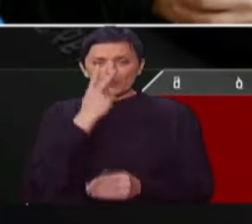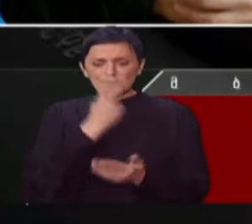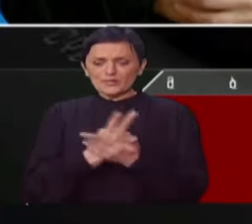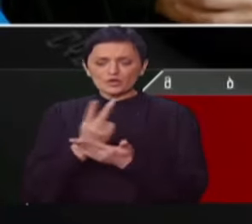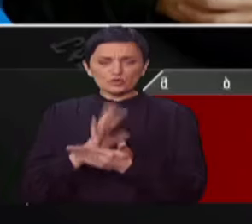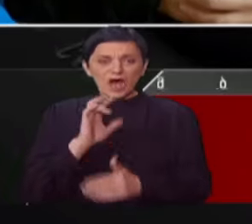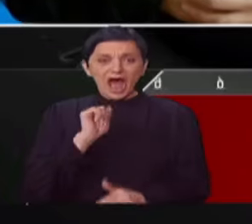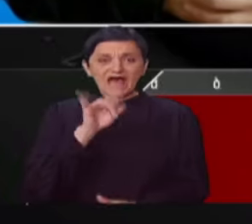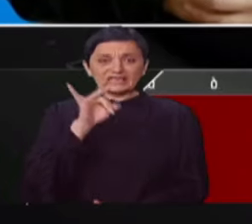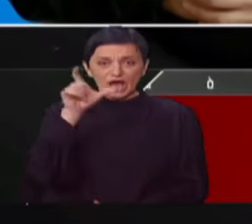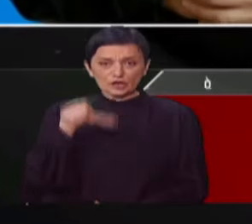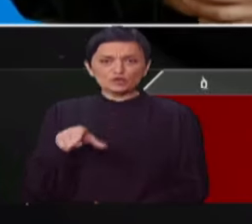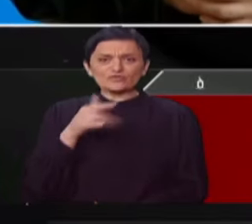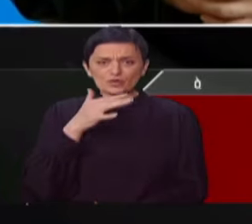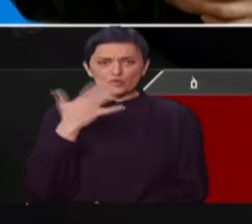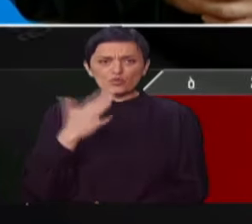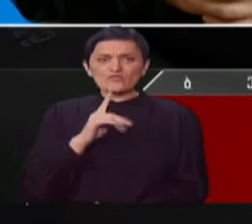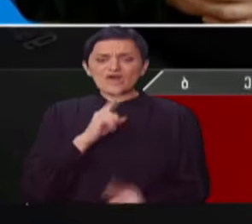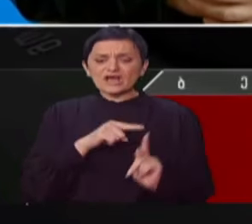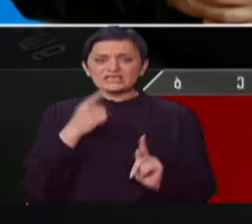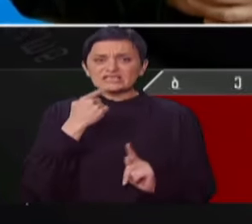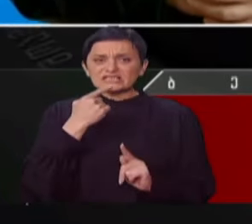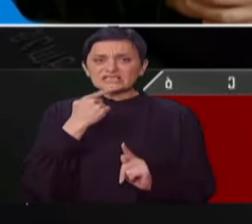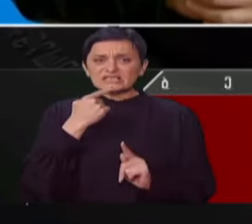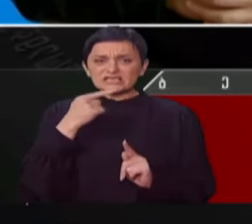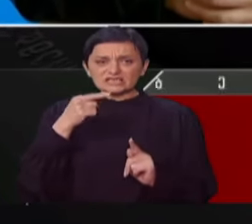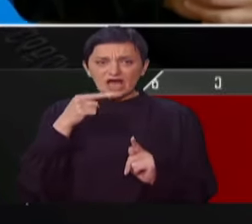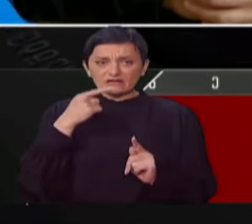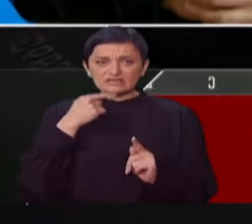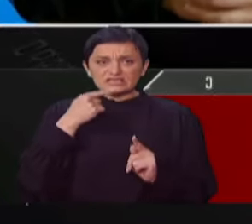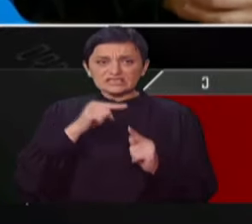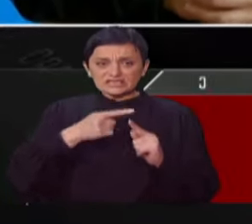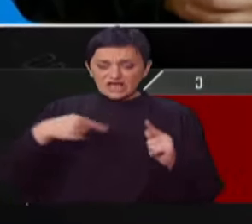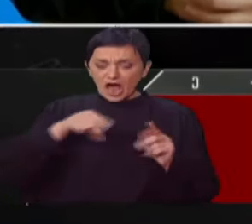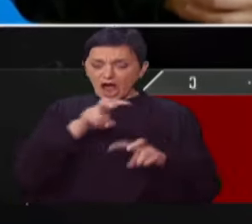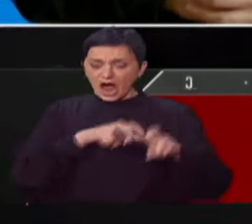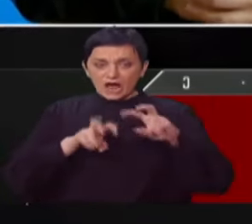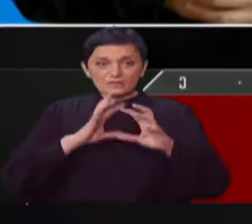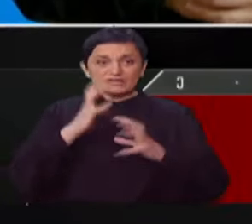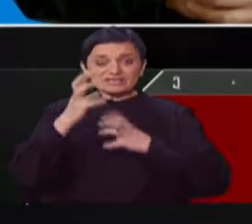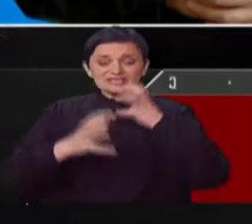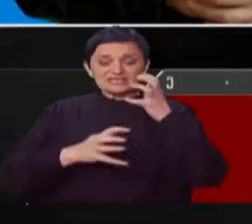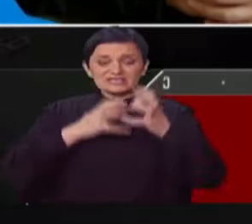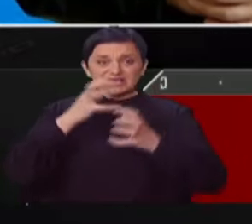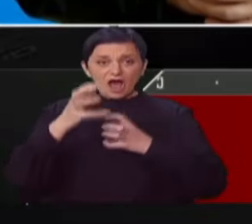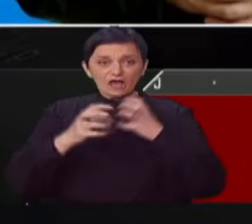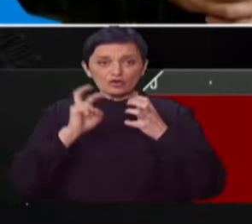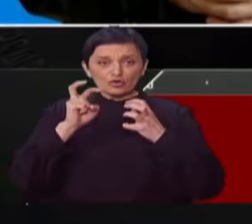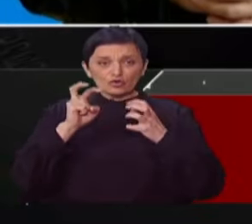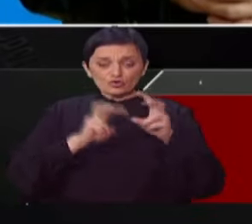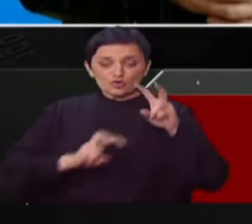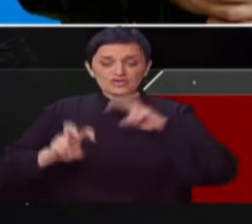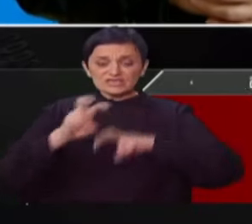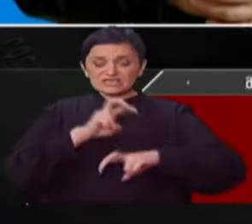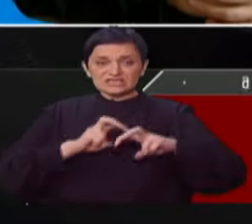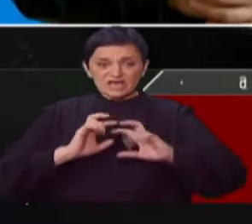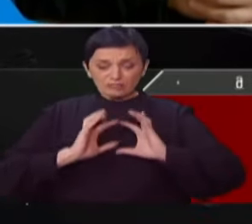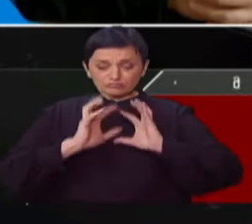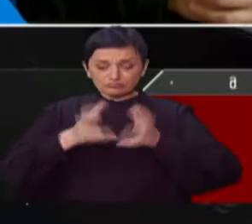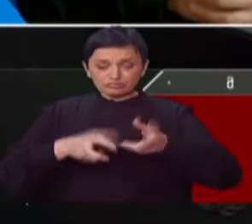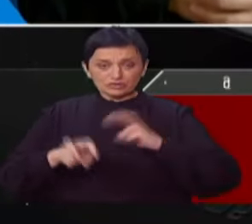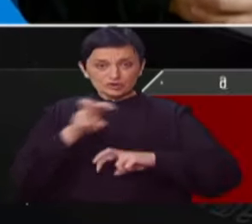რომ ზურაბადეიშვილი უკვე არაერთი წელია წითელი ცირკულარით არიძებნება, ანუ საერთაშორისო ძებნა მას ზიარ არის გამოცხადებული, ამის მიუხედავად